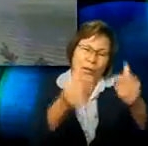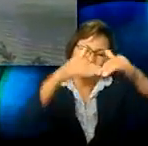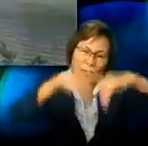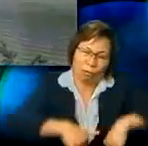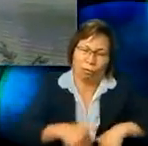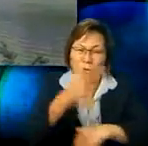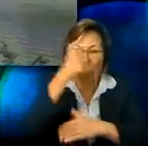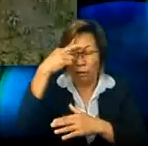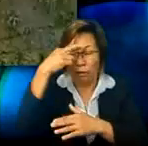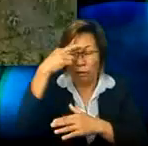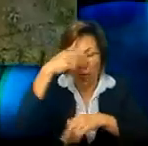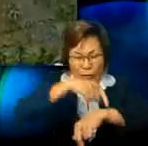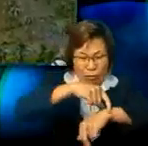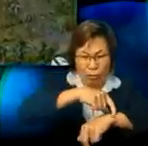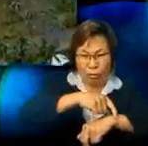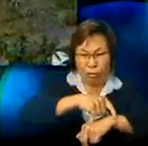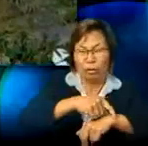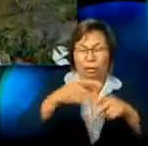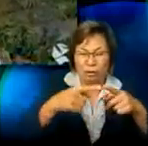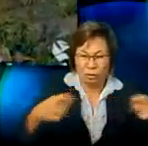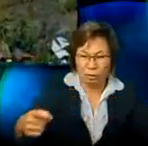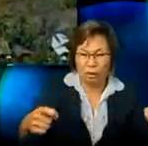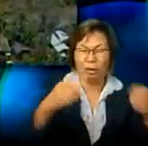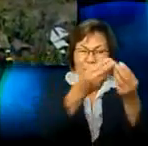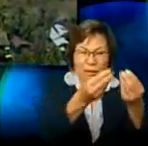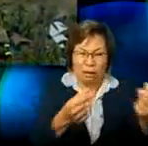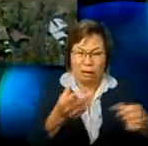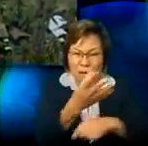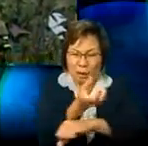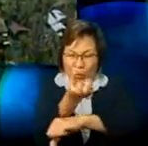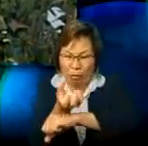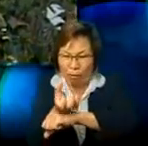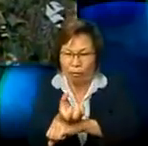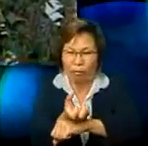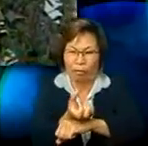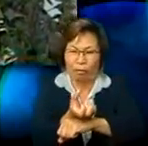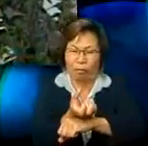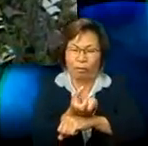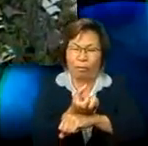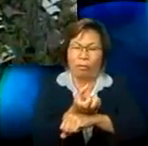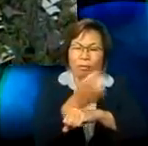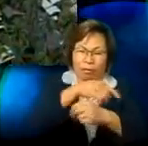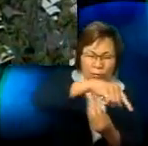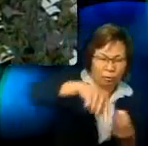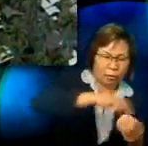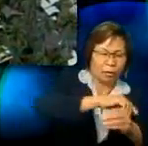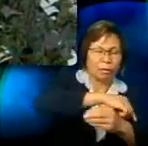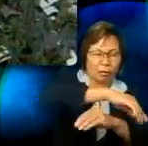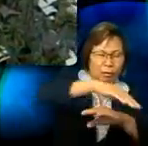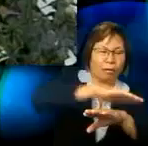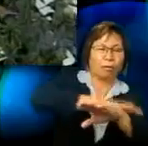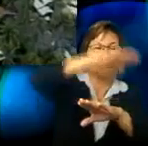runtuh. Kerana faktor geologi seperti jenis dan karakter tanah serta batuan, juga morfologi dan kelerengan